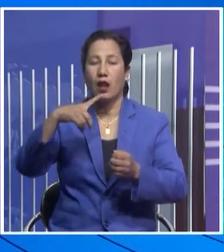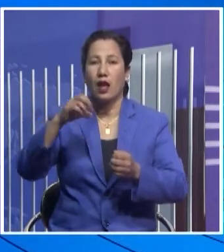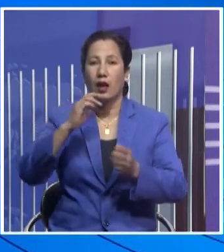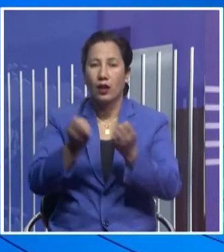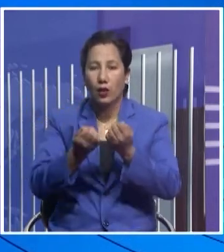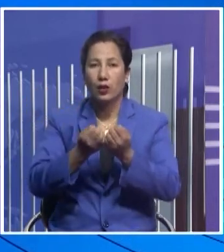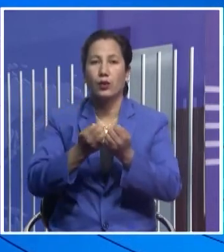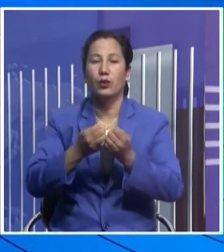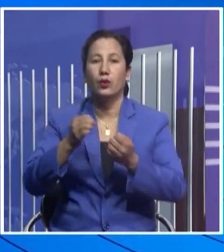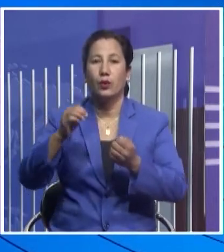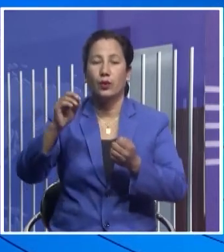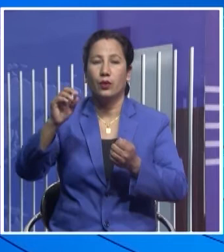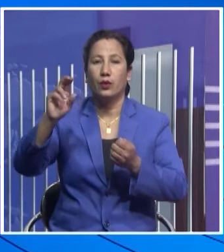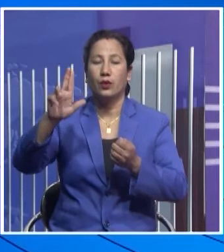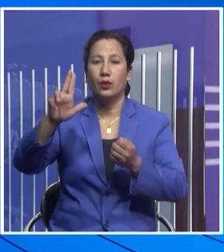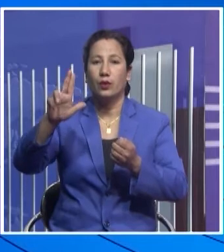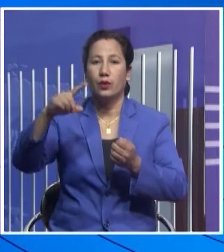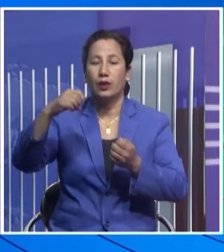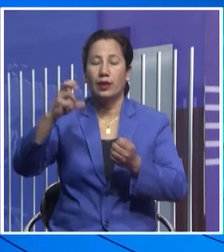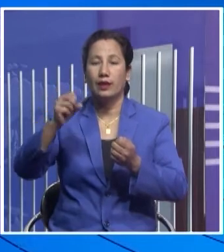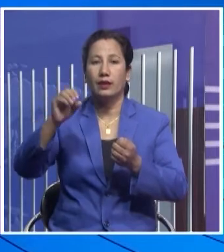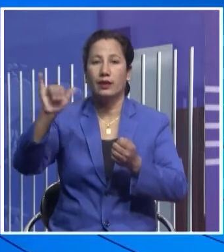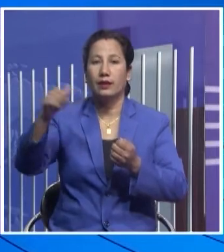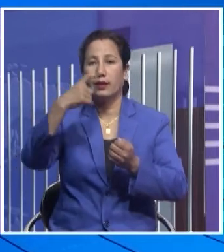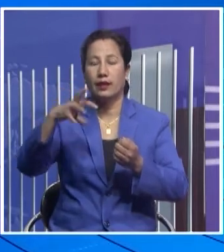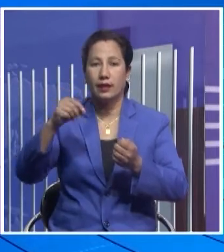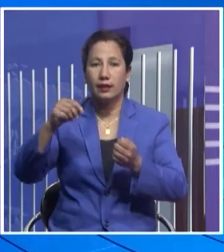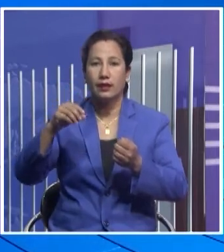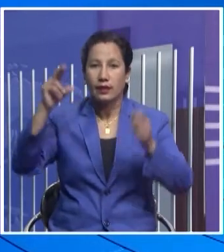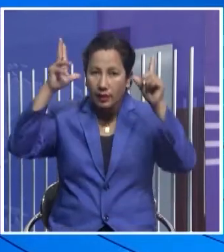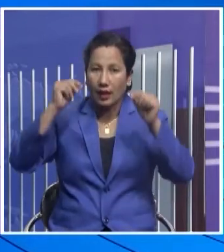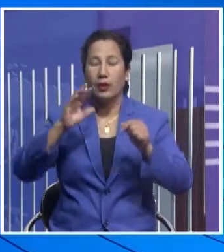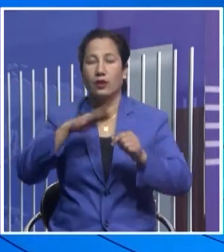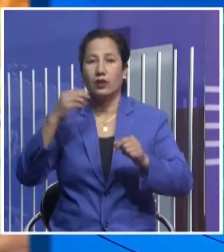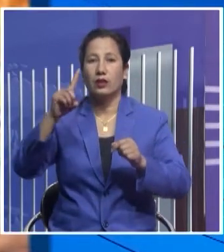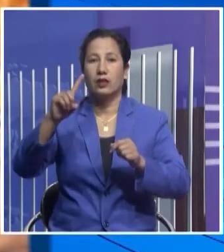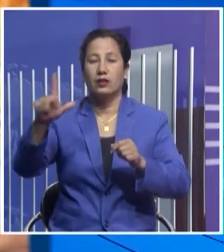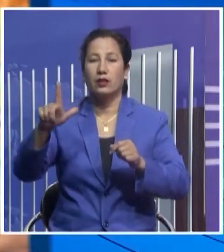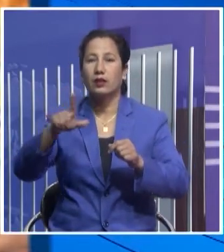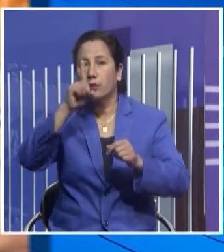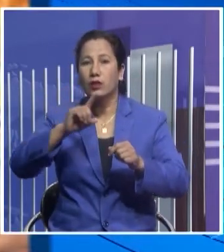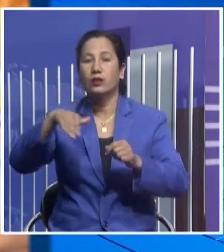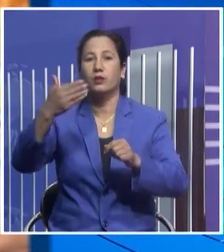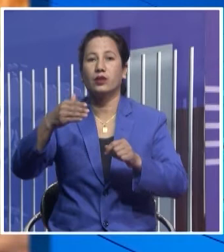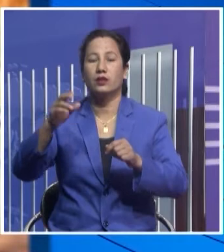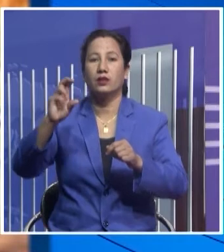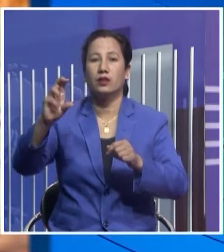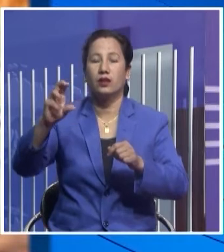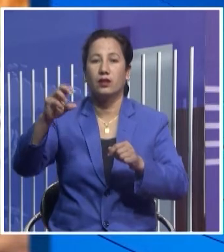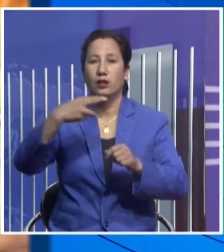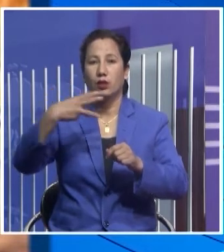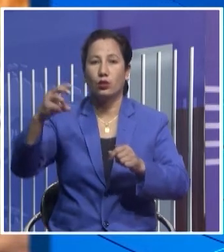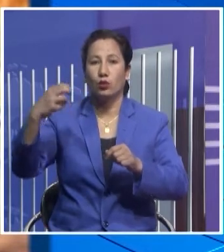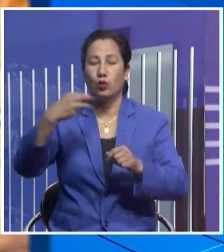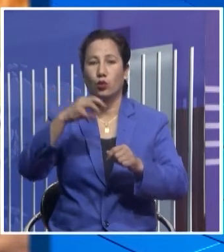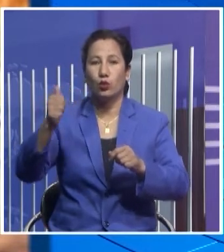बहादुर कार्कीले जानकारी दिनुभयो डेकेन्द्र थापाको हत्याको 17 वर्षपछि दुल्लु नगरपालिका 6 छिउडी पुसा